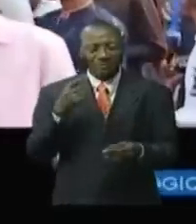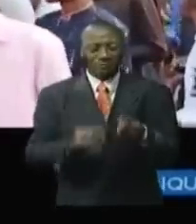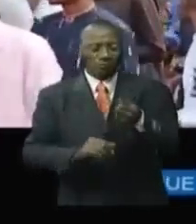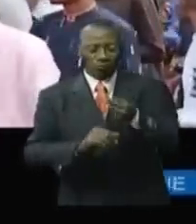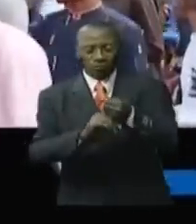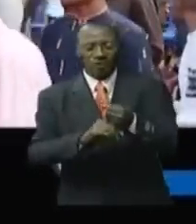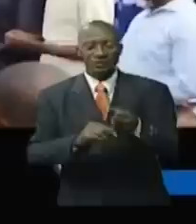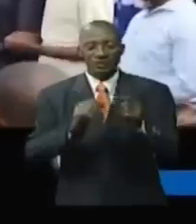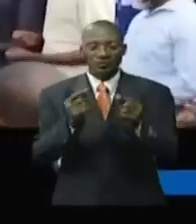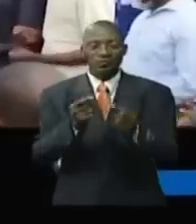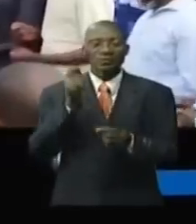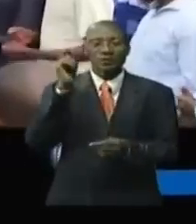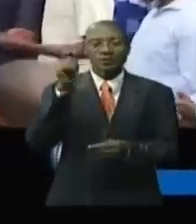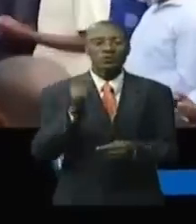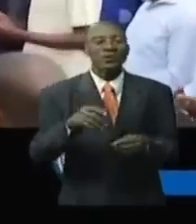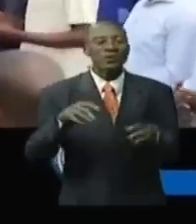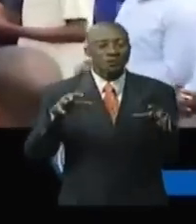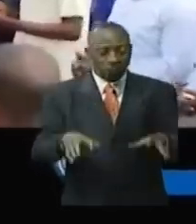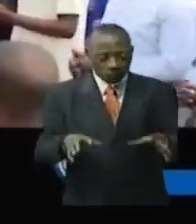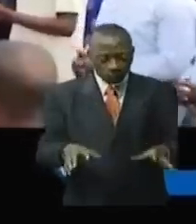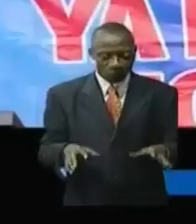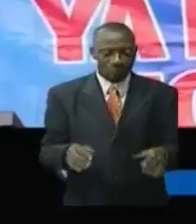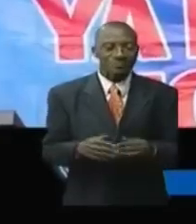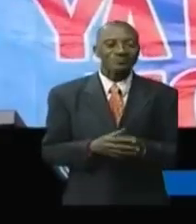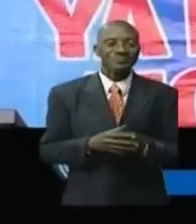la RDC par le Rwanda sous la belle